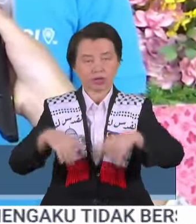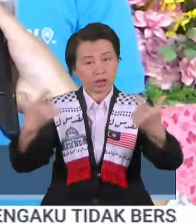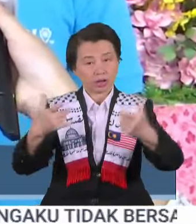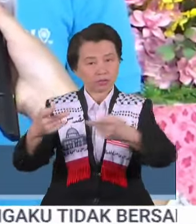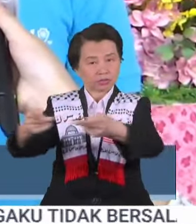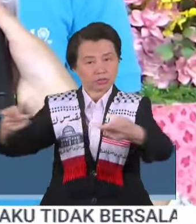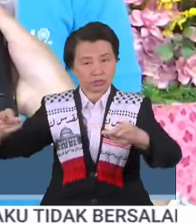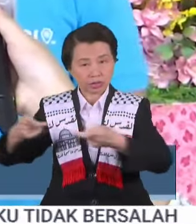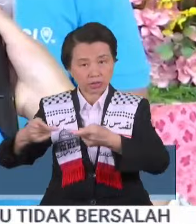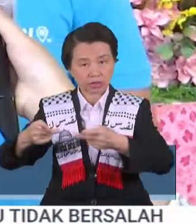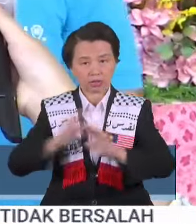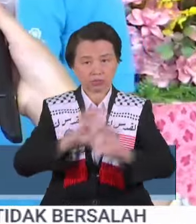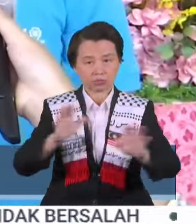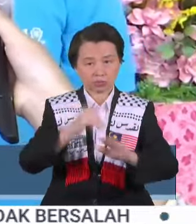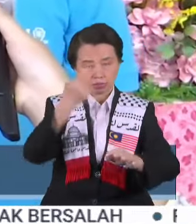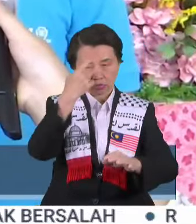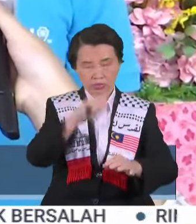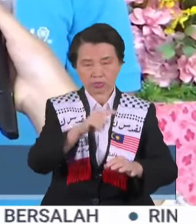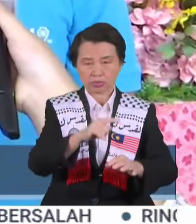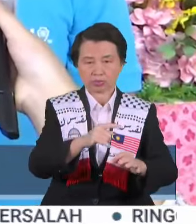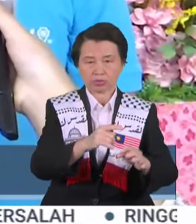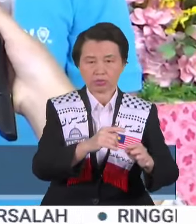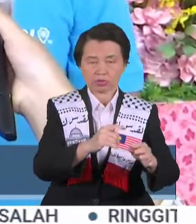places, not only from local Kuching,